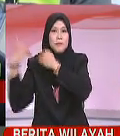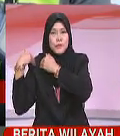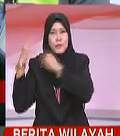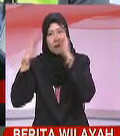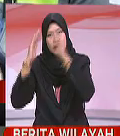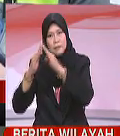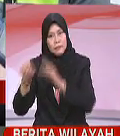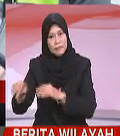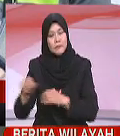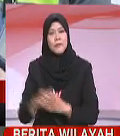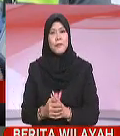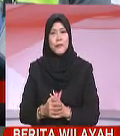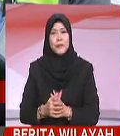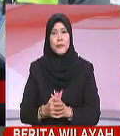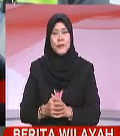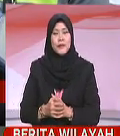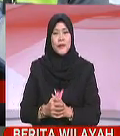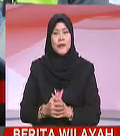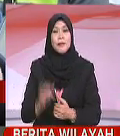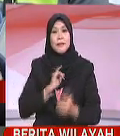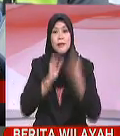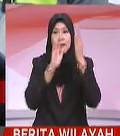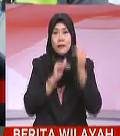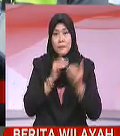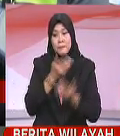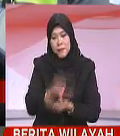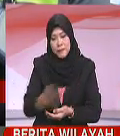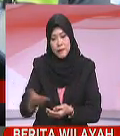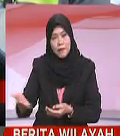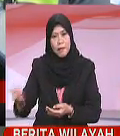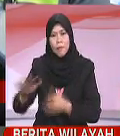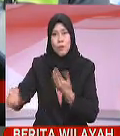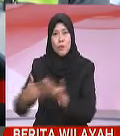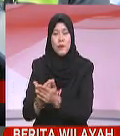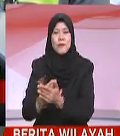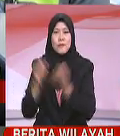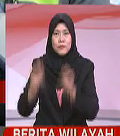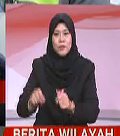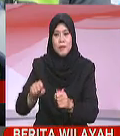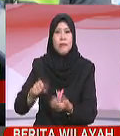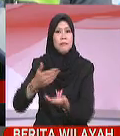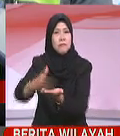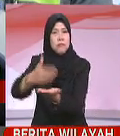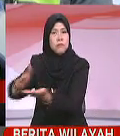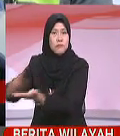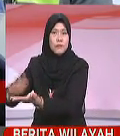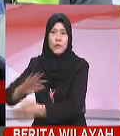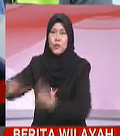telah dikenal pasti, dan selepas itu saya harap barang-barang ini dapat diagihkan sebaik mungkin